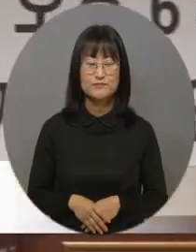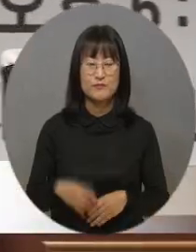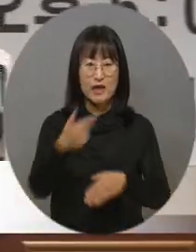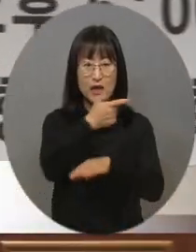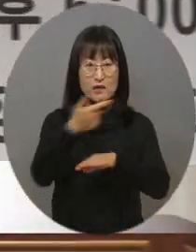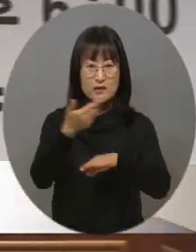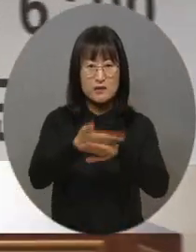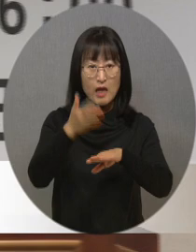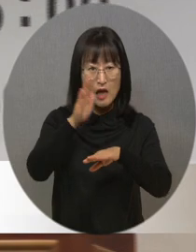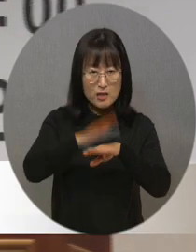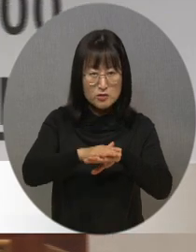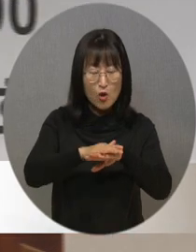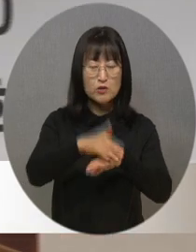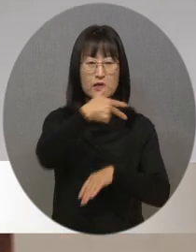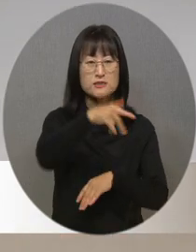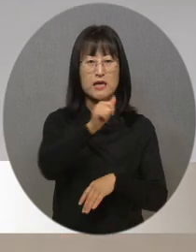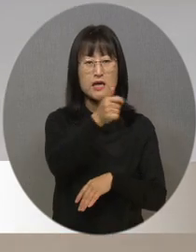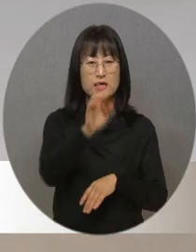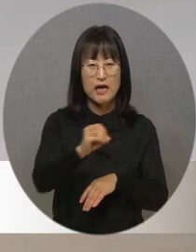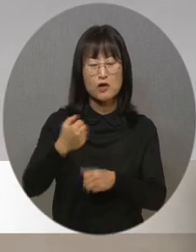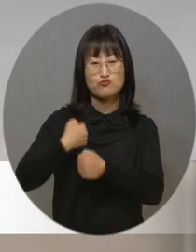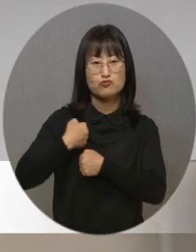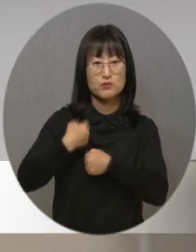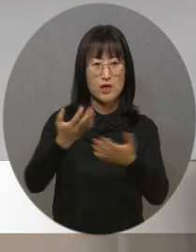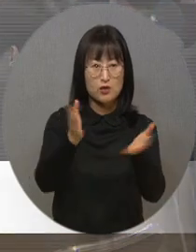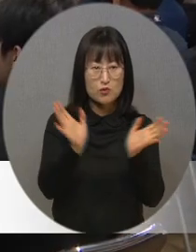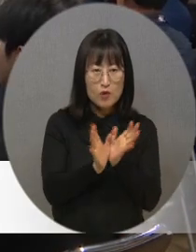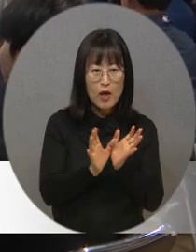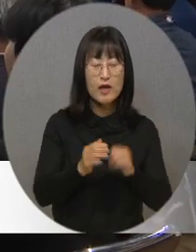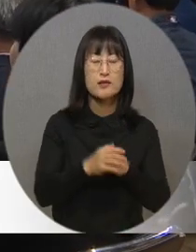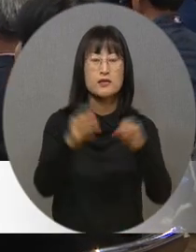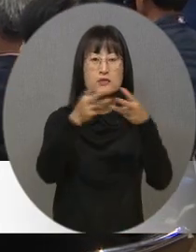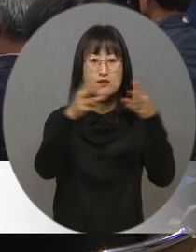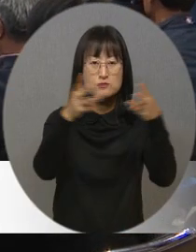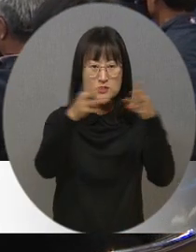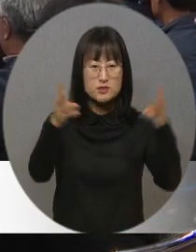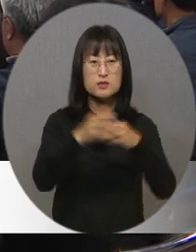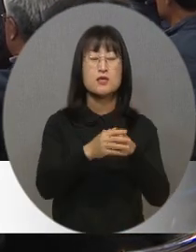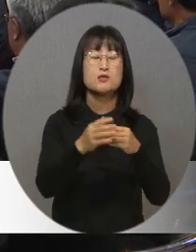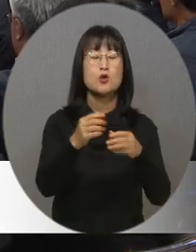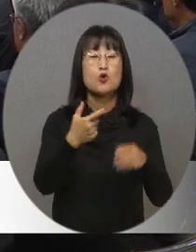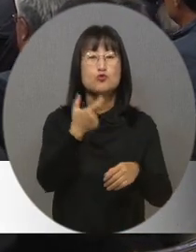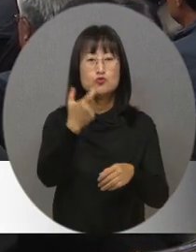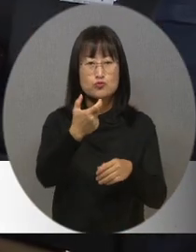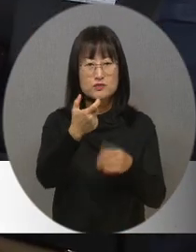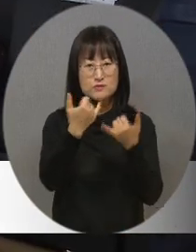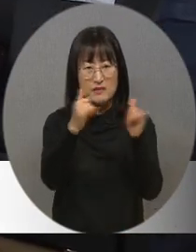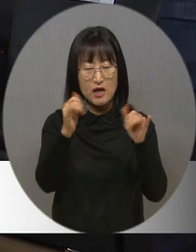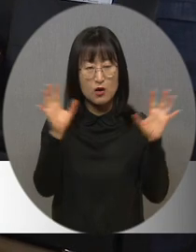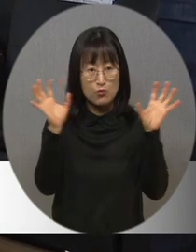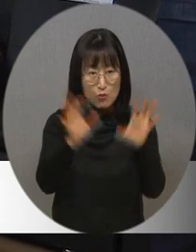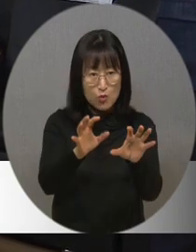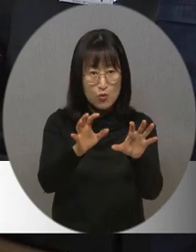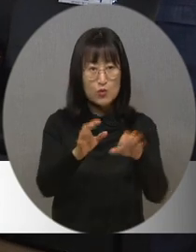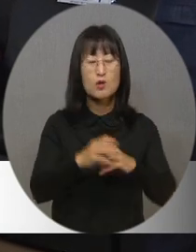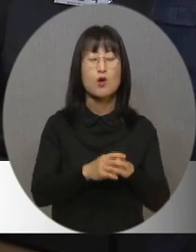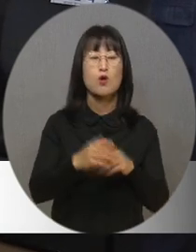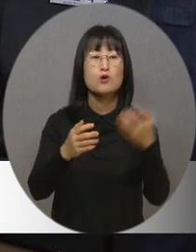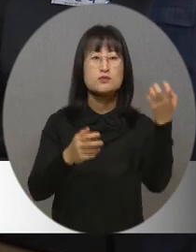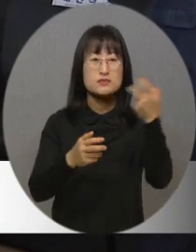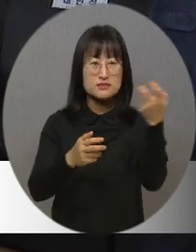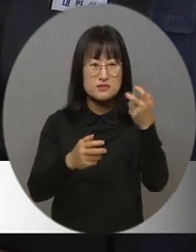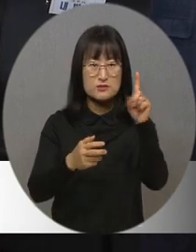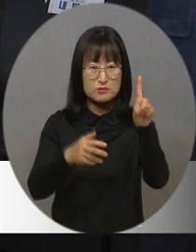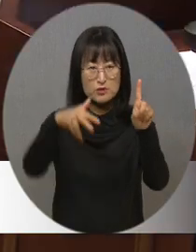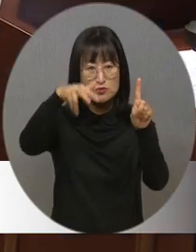중구 재향군인회는 지난 10일 보훈회관 3층 강당에서 향군회원 등 60여 명이 참석한 가운데